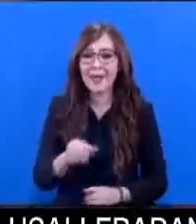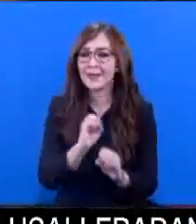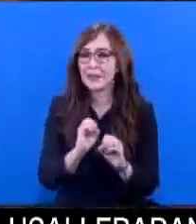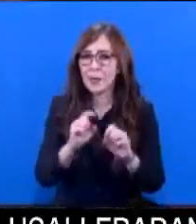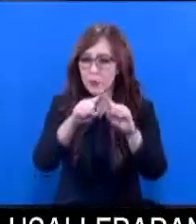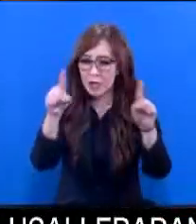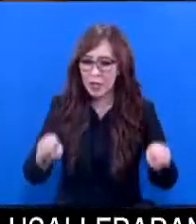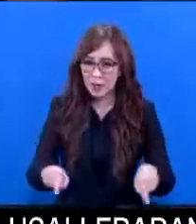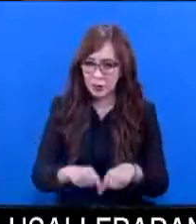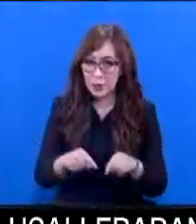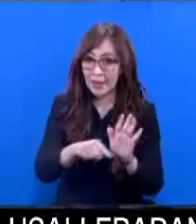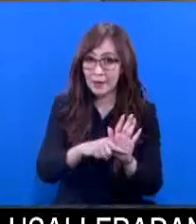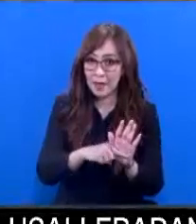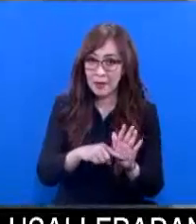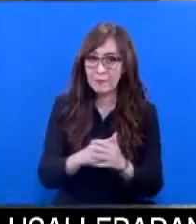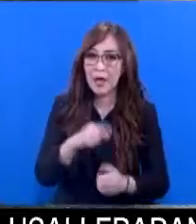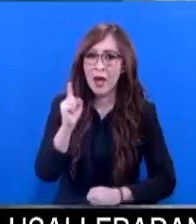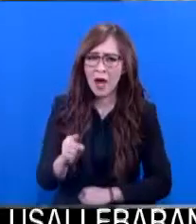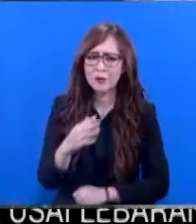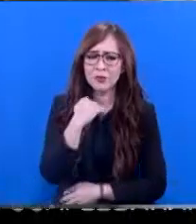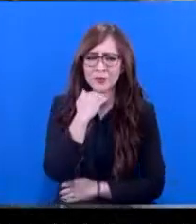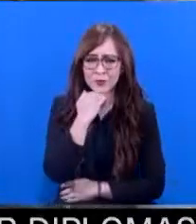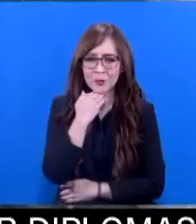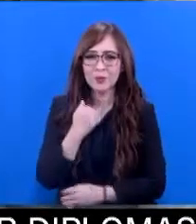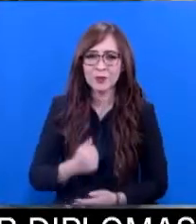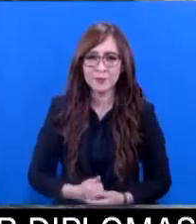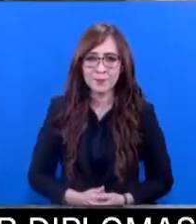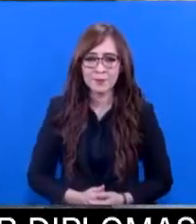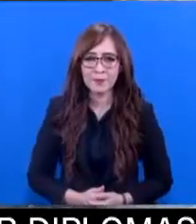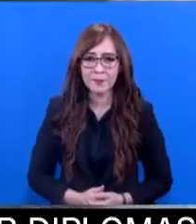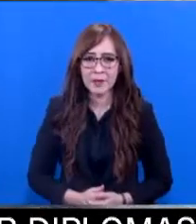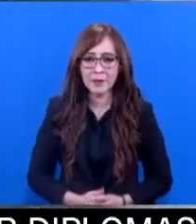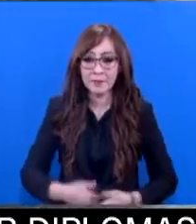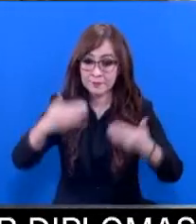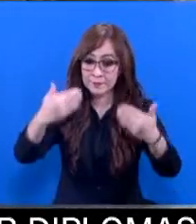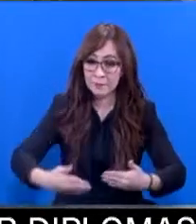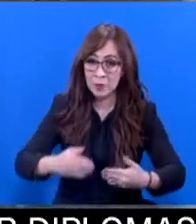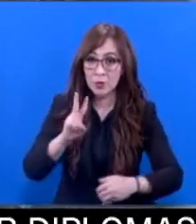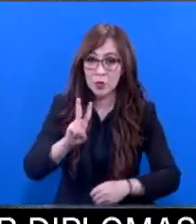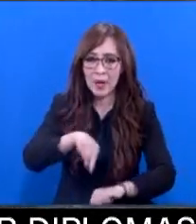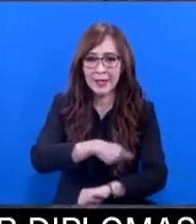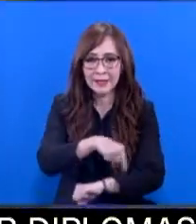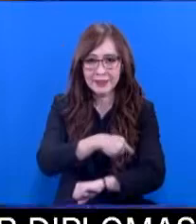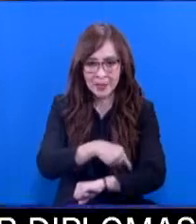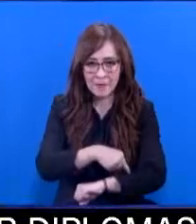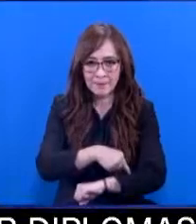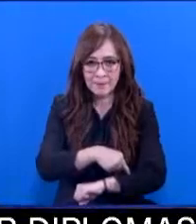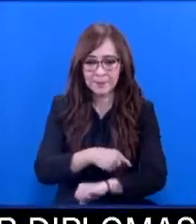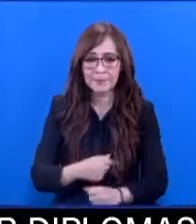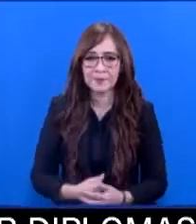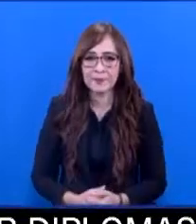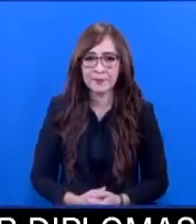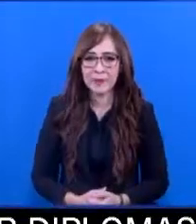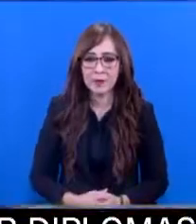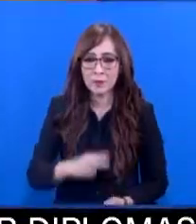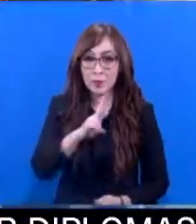antigen di tempat. Untuk penyekatan dilakukan tentatif selama 2 jam tergantung kondisi arus lalu lintas. Sedikitnya lebih